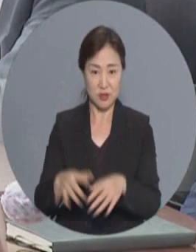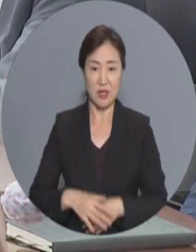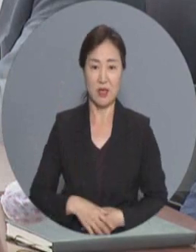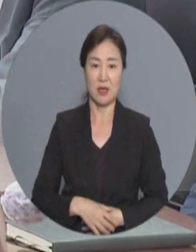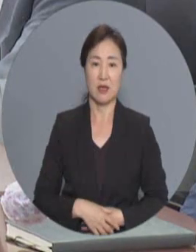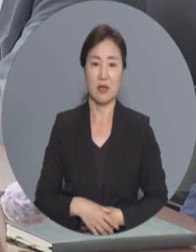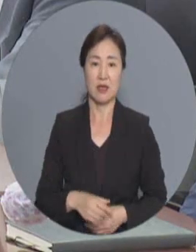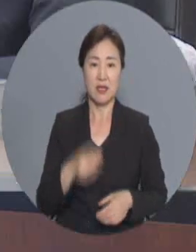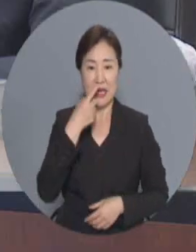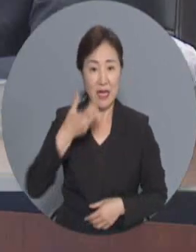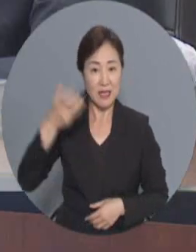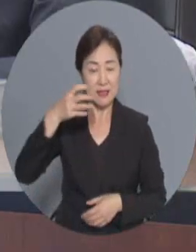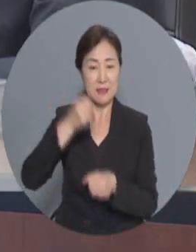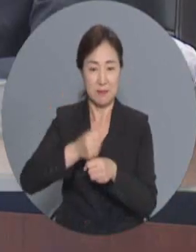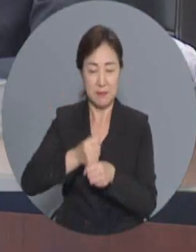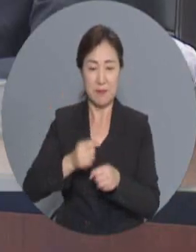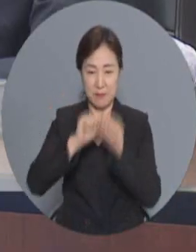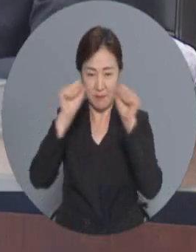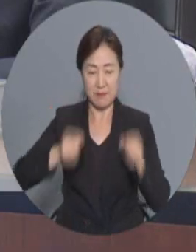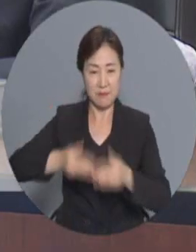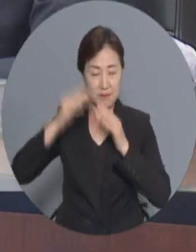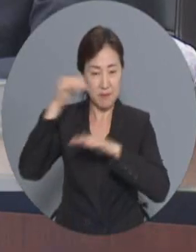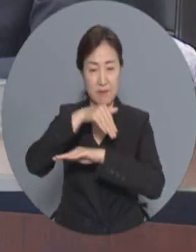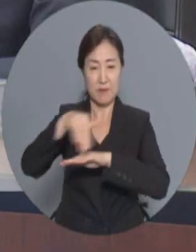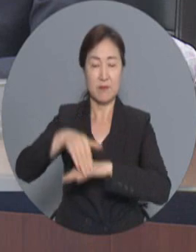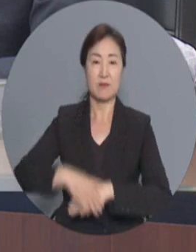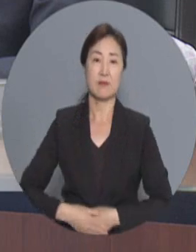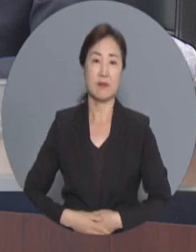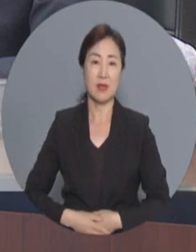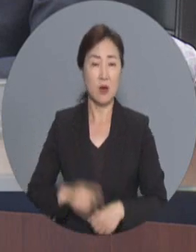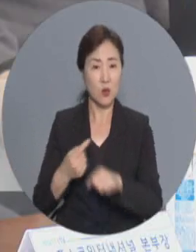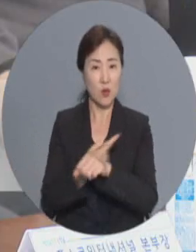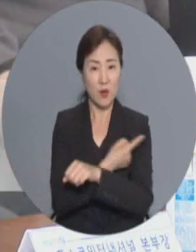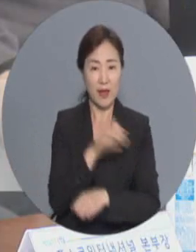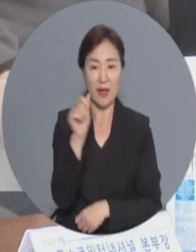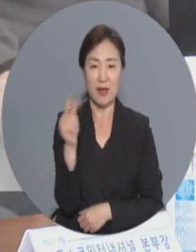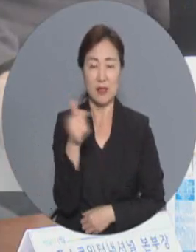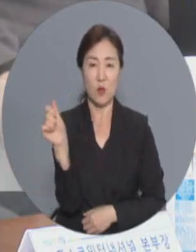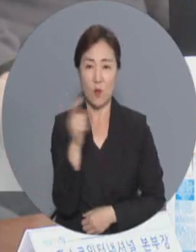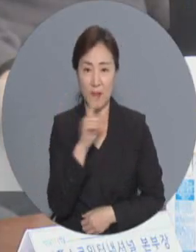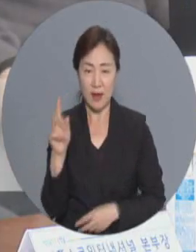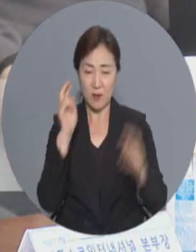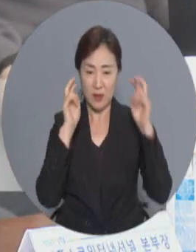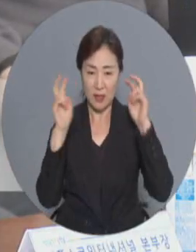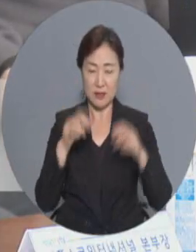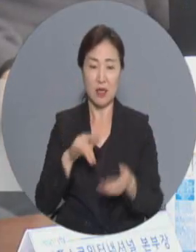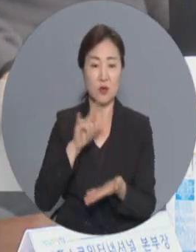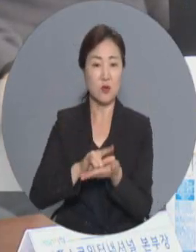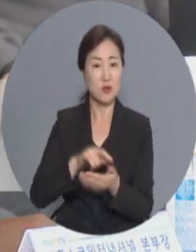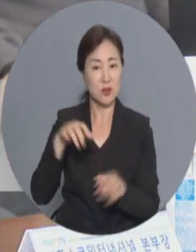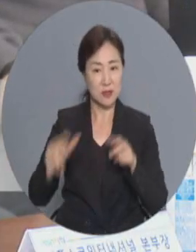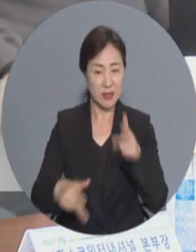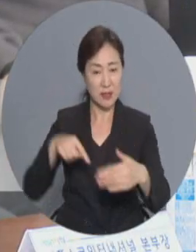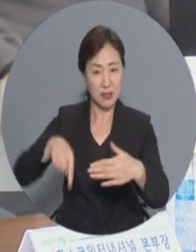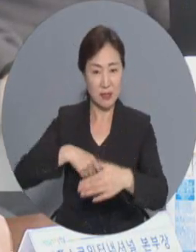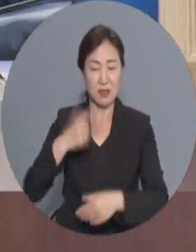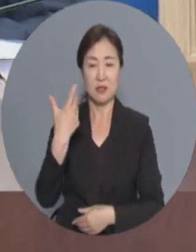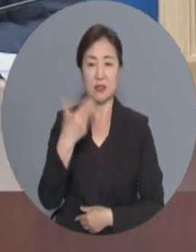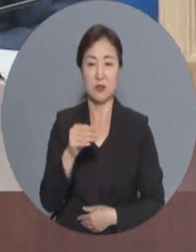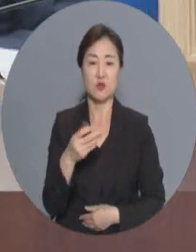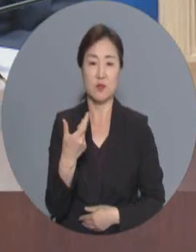가스를 생산하는 시설을 구축하기로 했습니다 이밖에도 하나 오센 에코텍 can 율촌산단 내 19만 4,000여